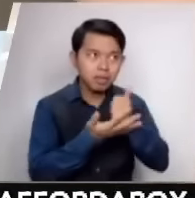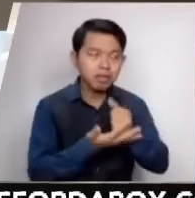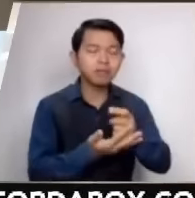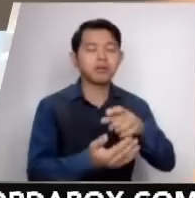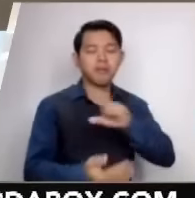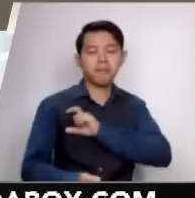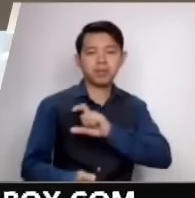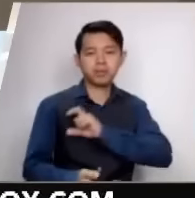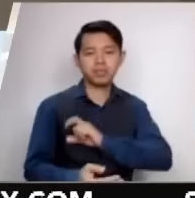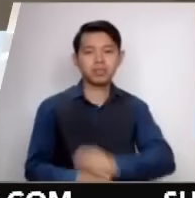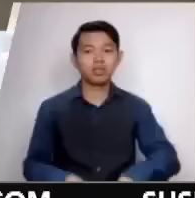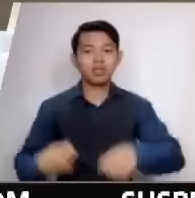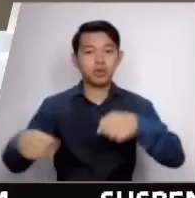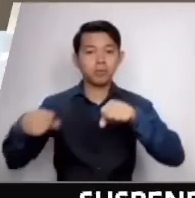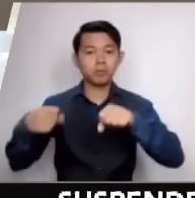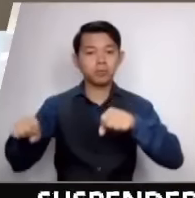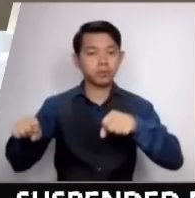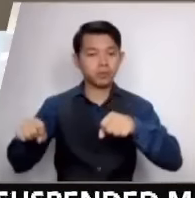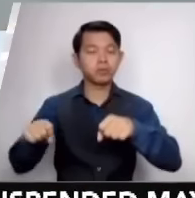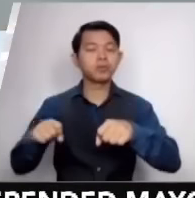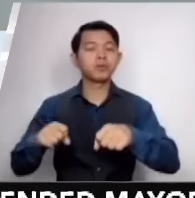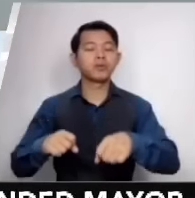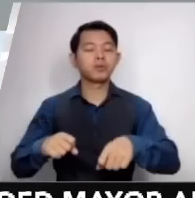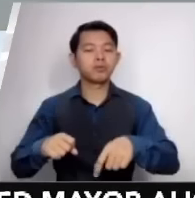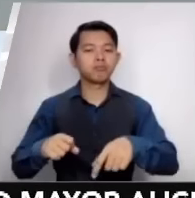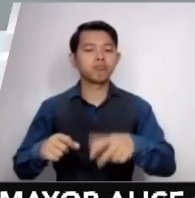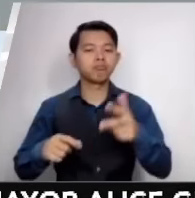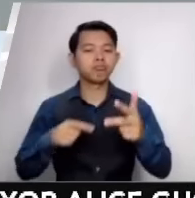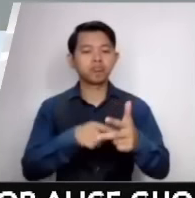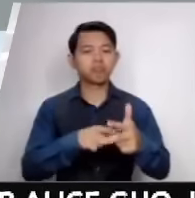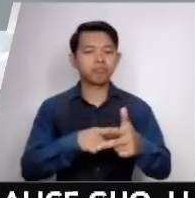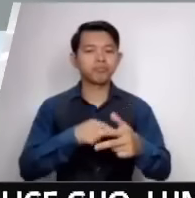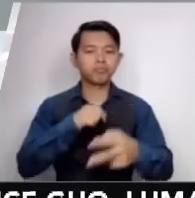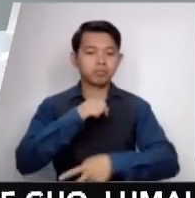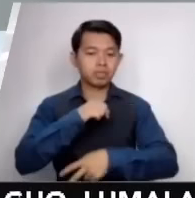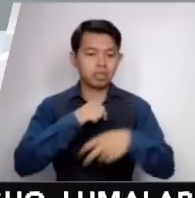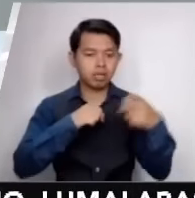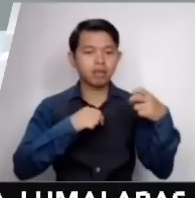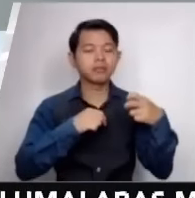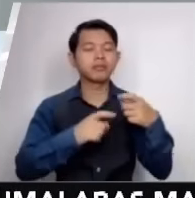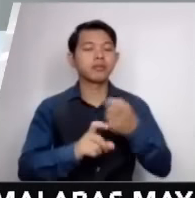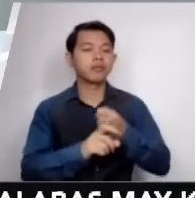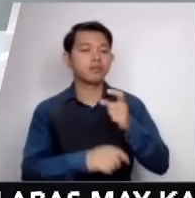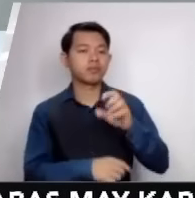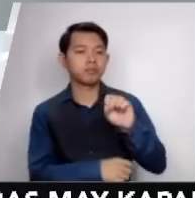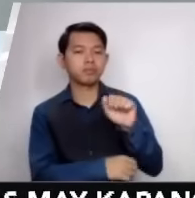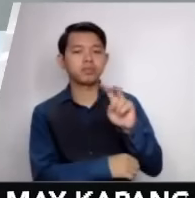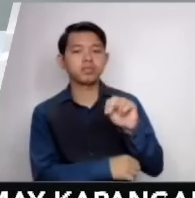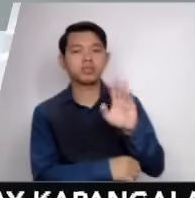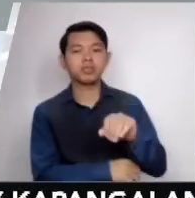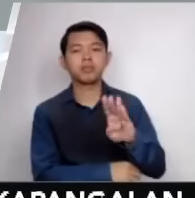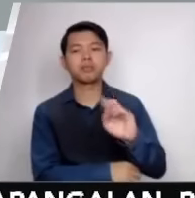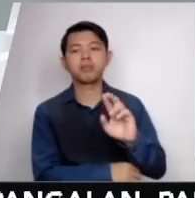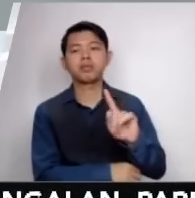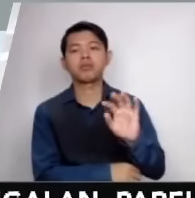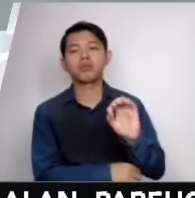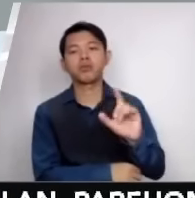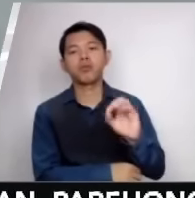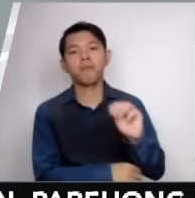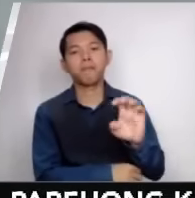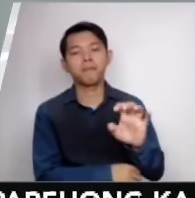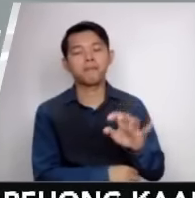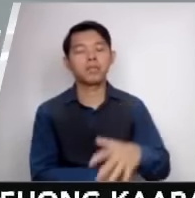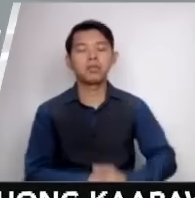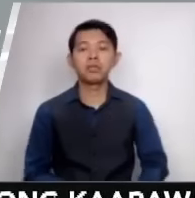pag-alaman ng polisya na ninakaw sa barangay San Bartolome. Apa na custodial investigation, mayroong dumating na nagre-report